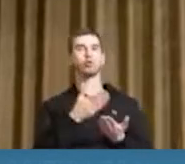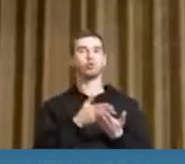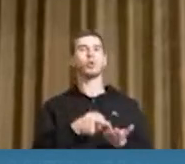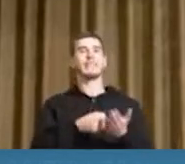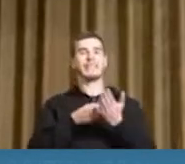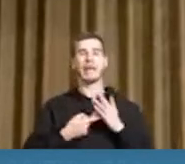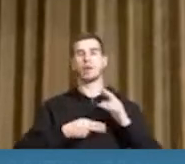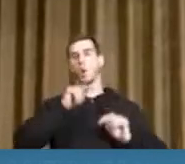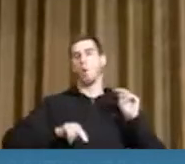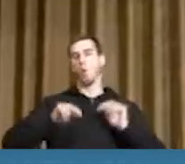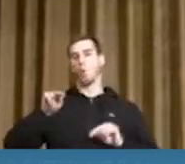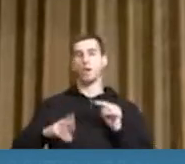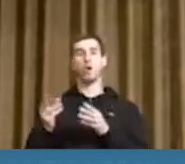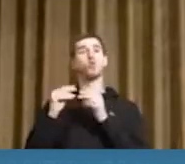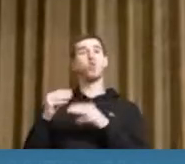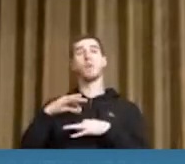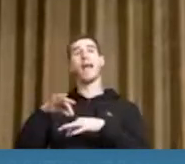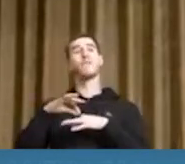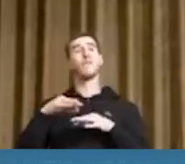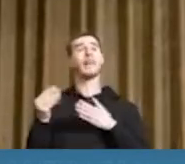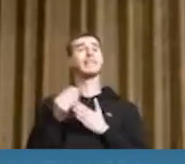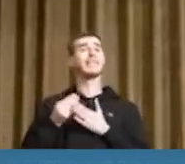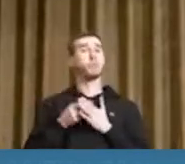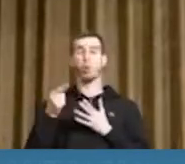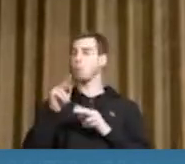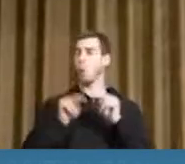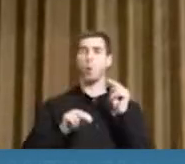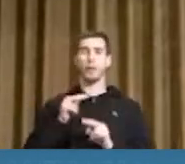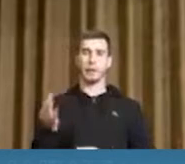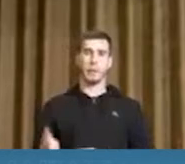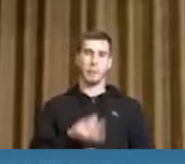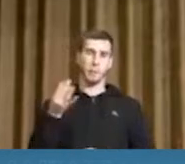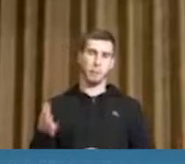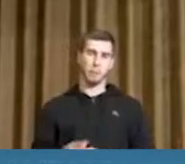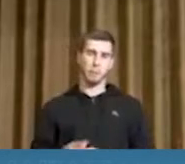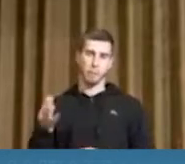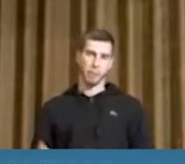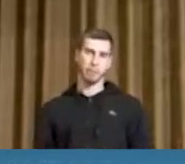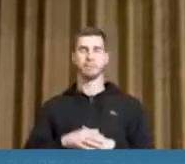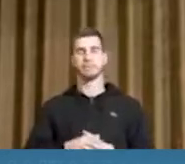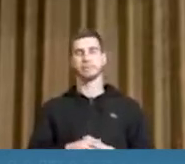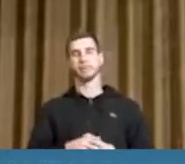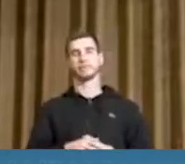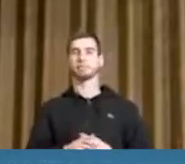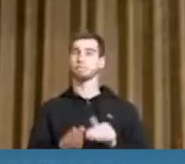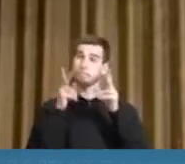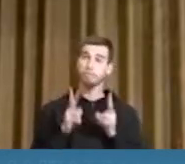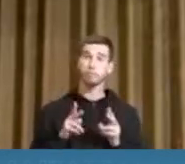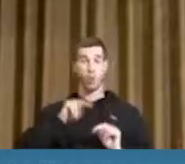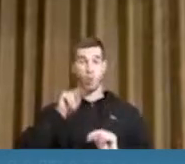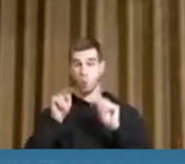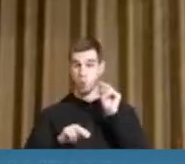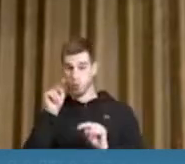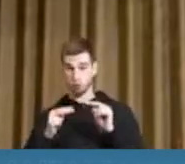den anderen typischen Infektsymptomen sind die Unterschiede nicht so groß, wo man dann noch Unterschiede sieht in der Dauer